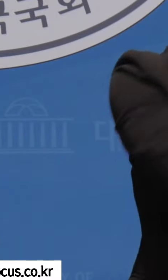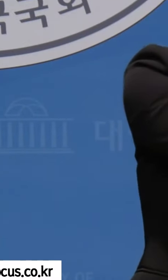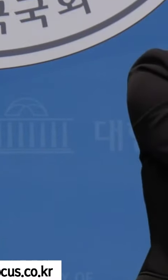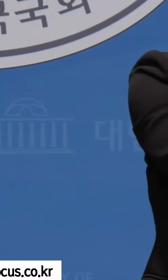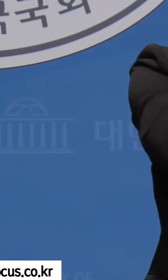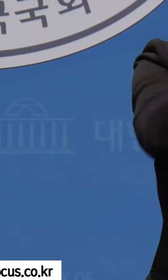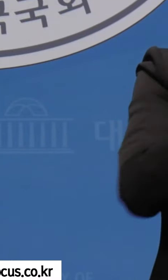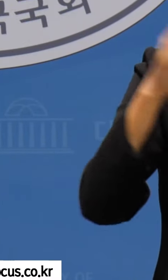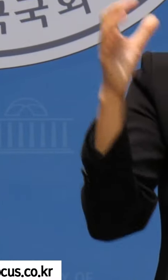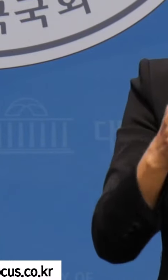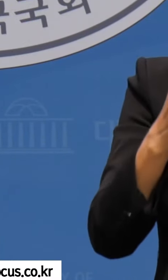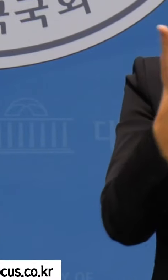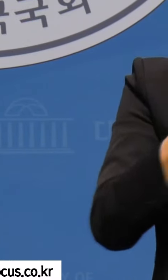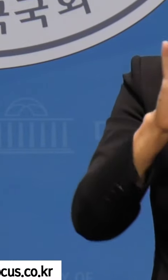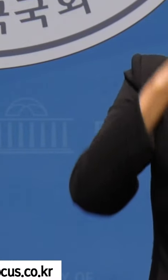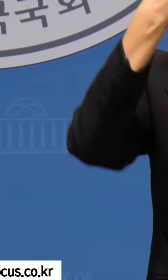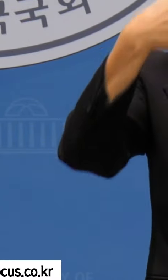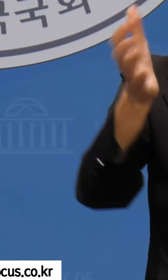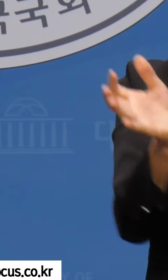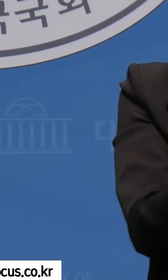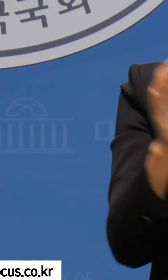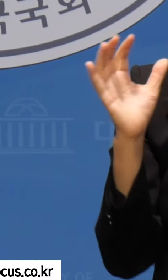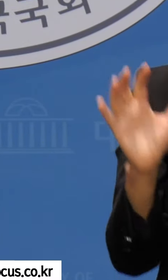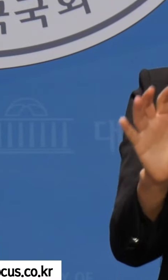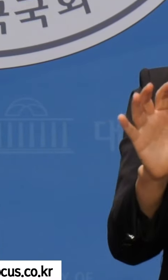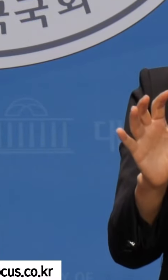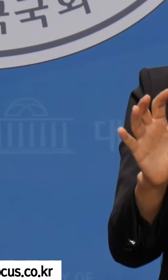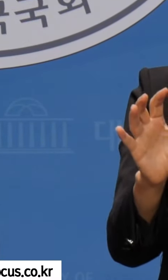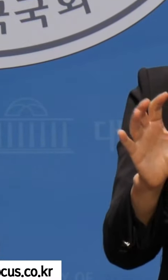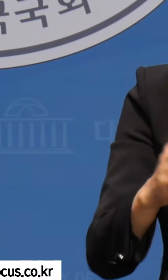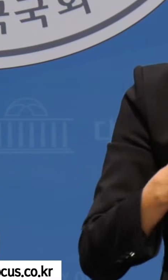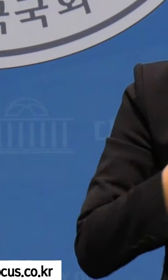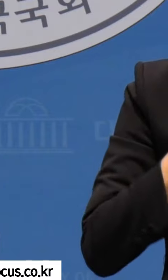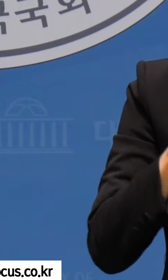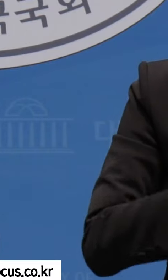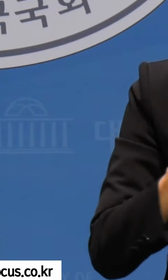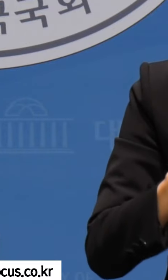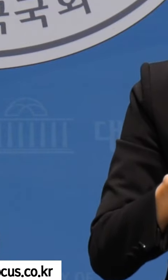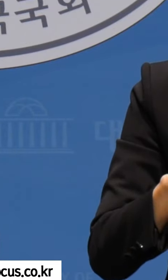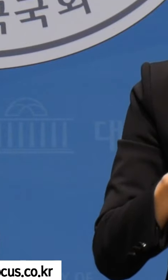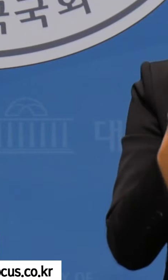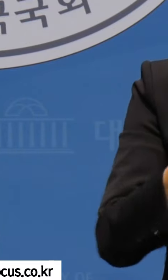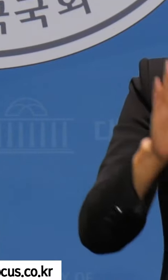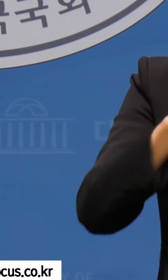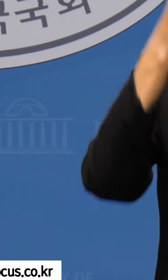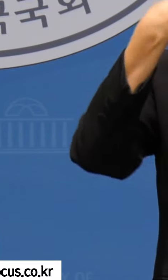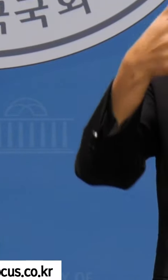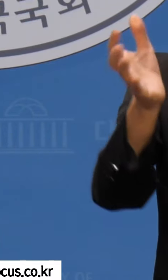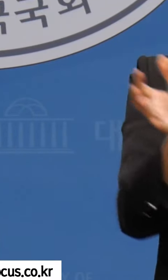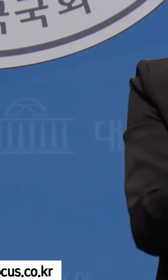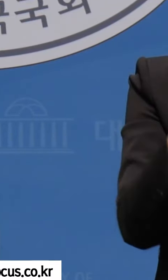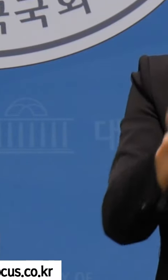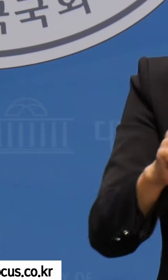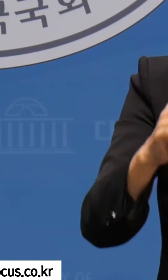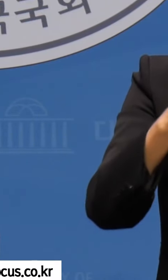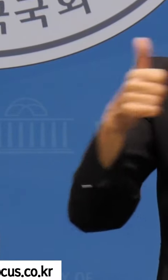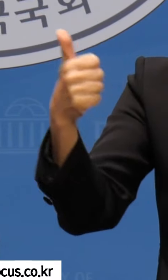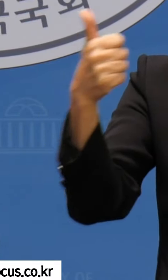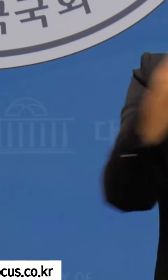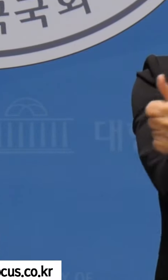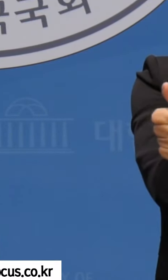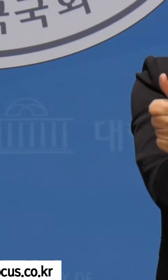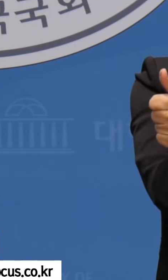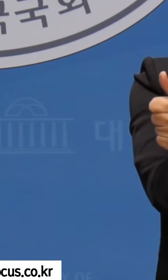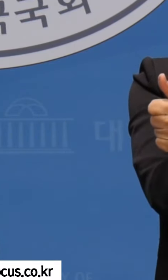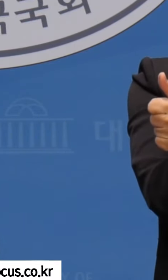정당입니다 저는 개혁신당만큼 세대 교차의 희망을 보여주는 정당